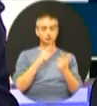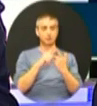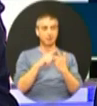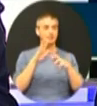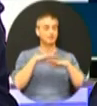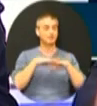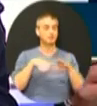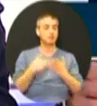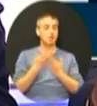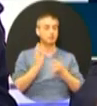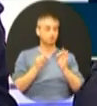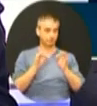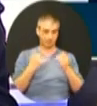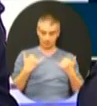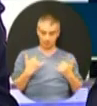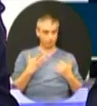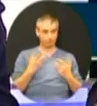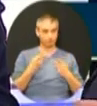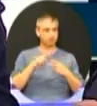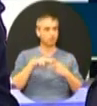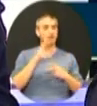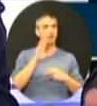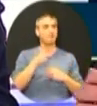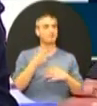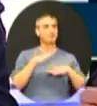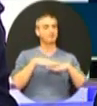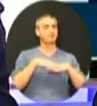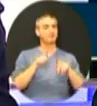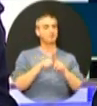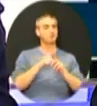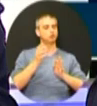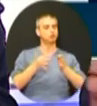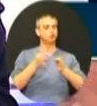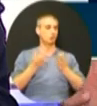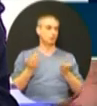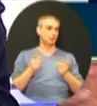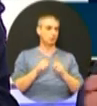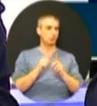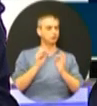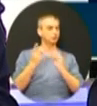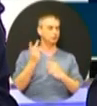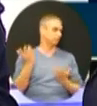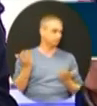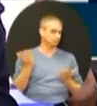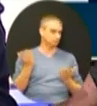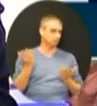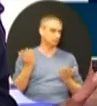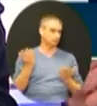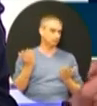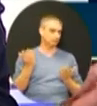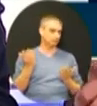שהתפקיד של יועץ משפטי בימים של היום הוא הולך ומתגבר הוא גם מאין תפקיד מאין שיפו מעין שיפוטי במובן מסוים